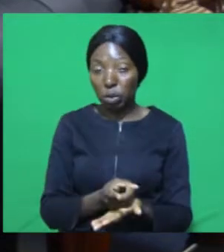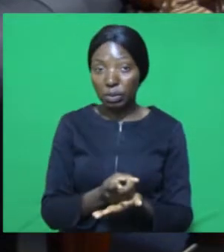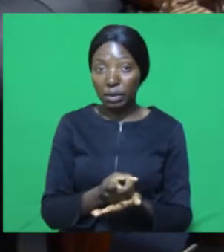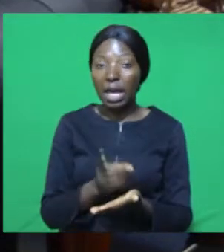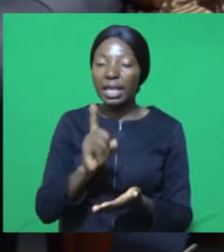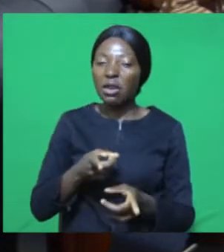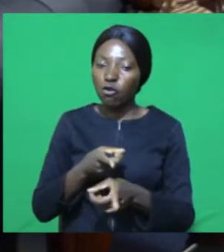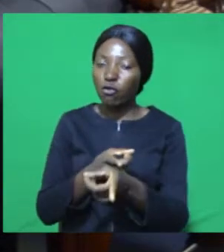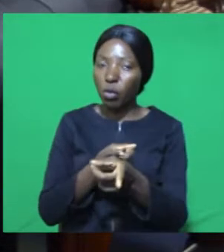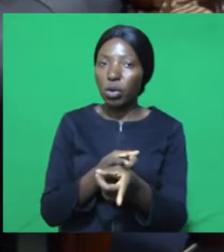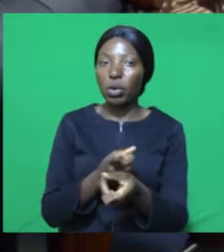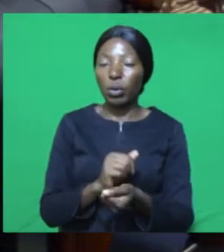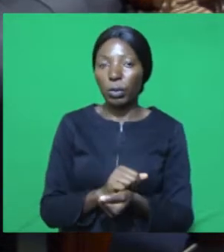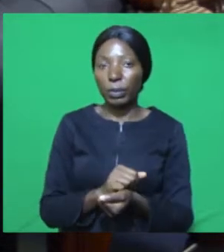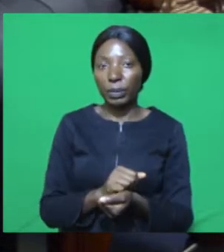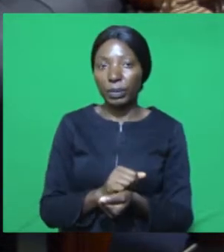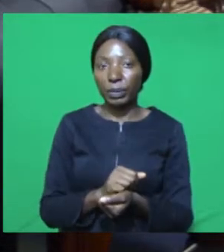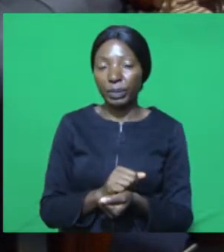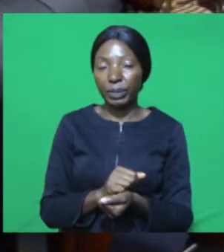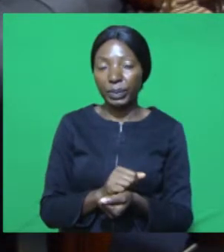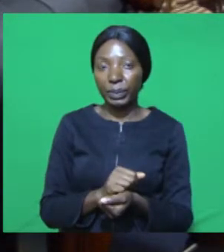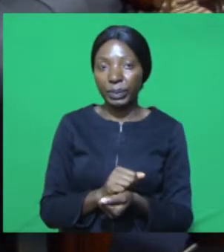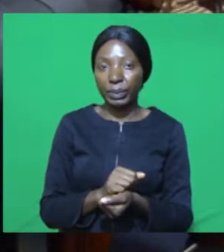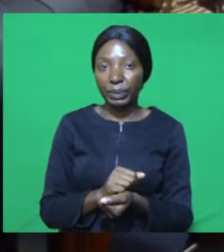waenzi waizoteverana. Right?